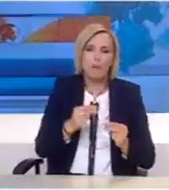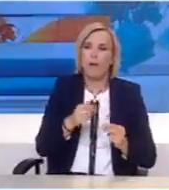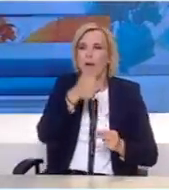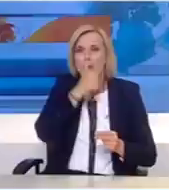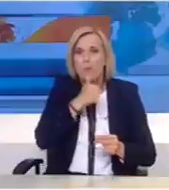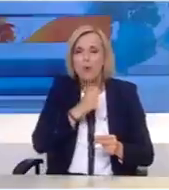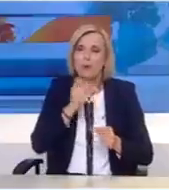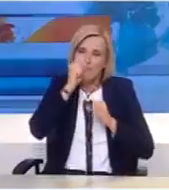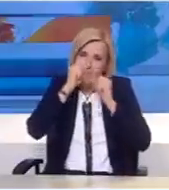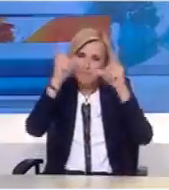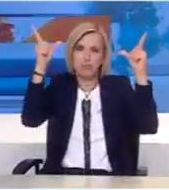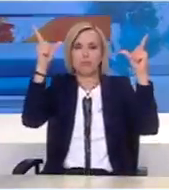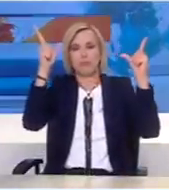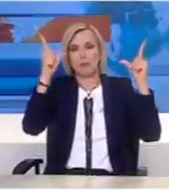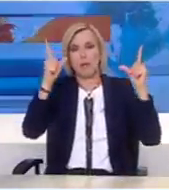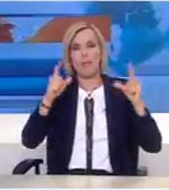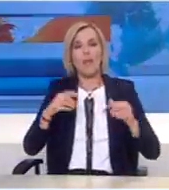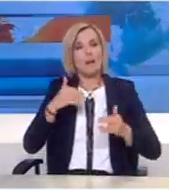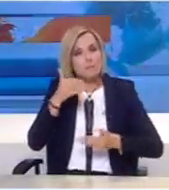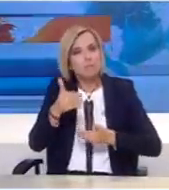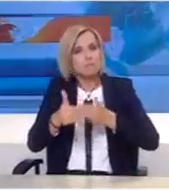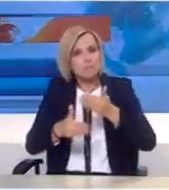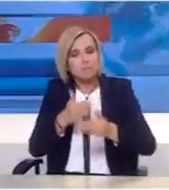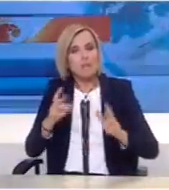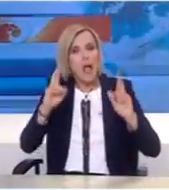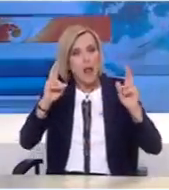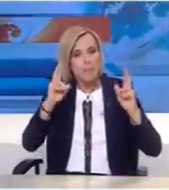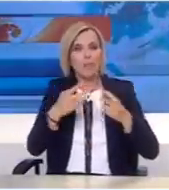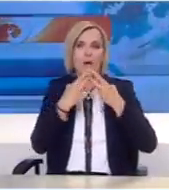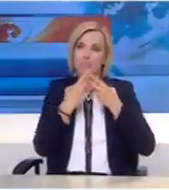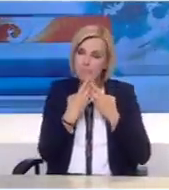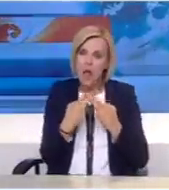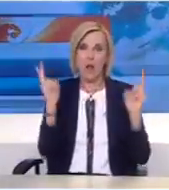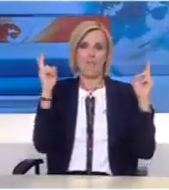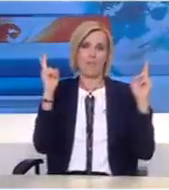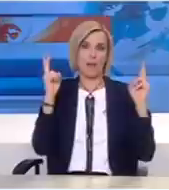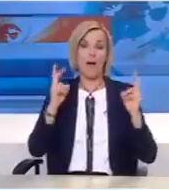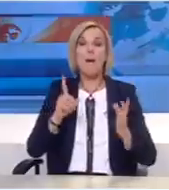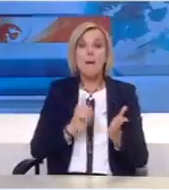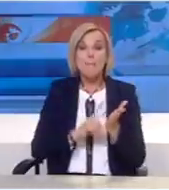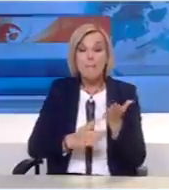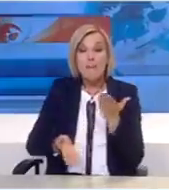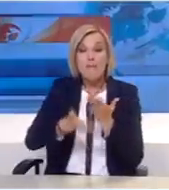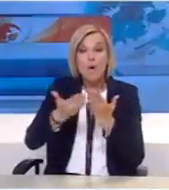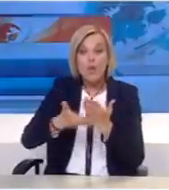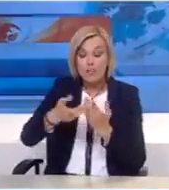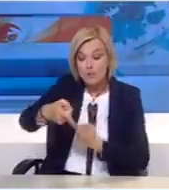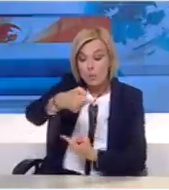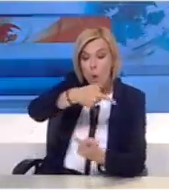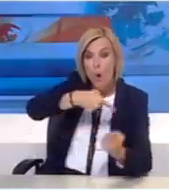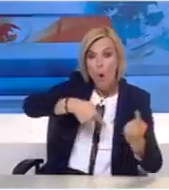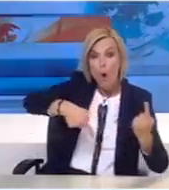σιγά σιγά ελπίζουμε να απεγκλωβιστούμε από όλη αυτή την αλυσίδα των γεγονότων. Ας βοηθήσουμε όλοι μαζί να βγούμε από